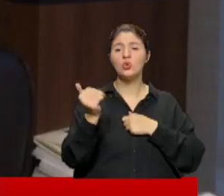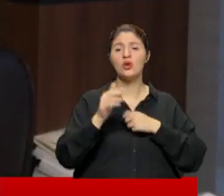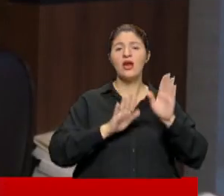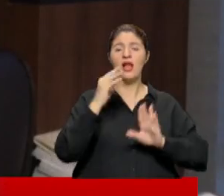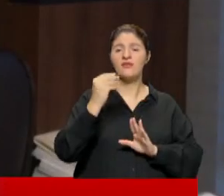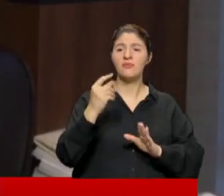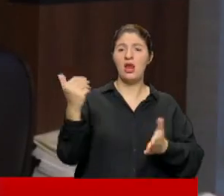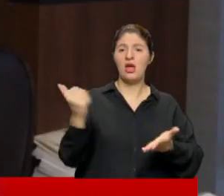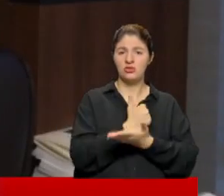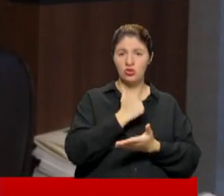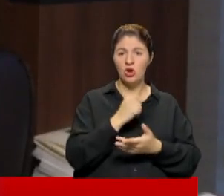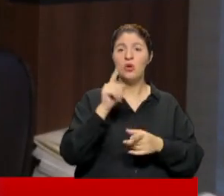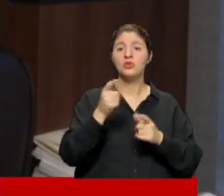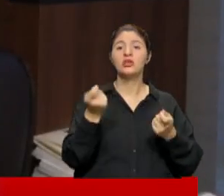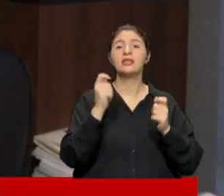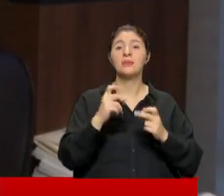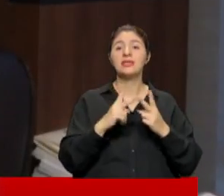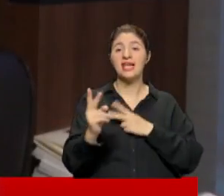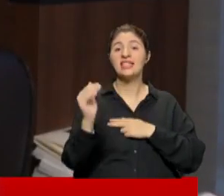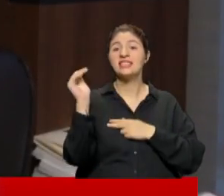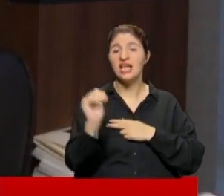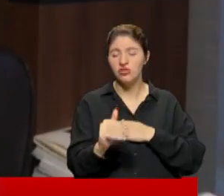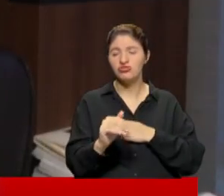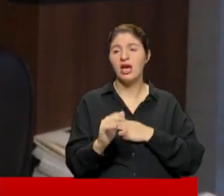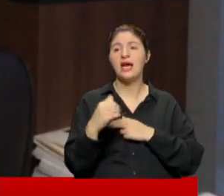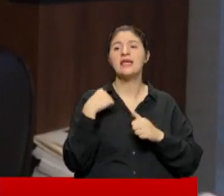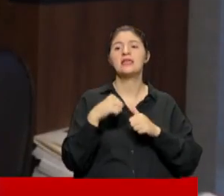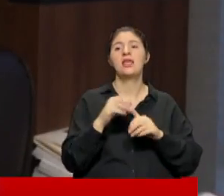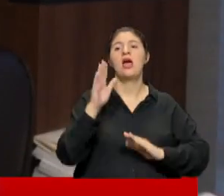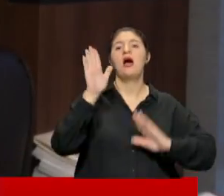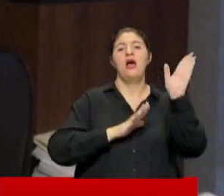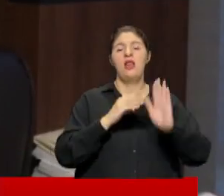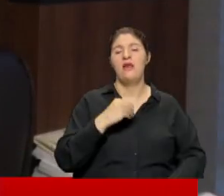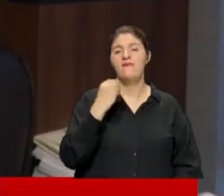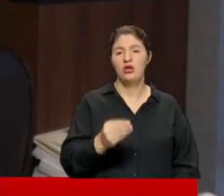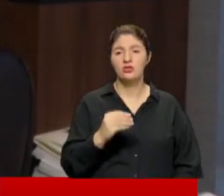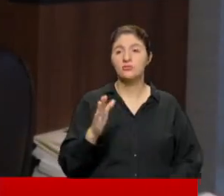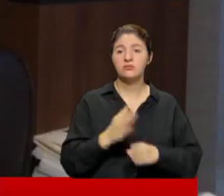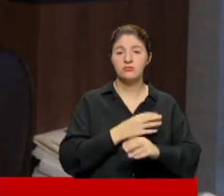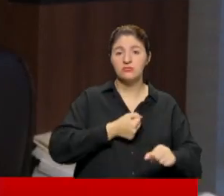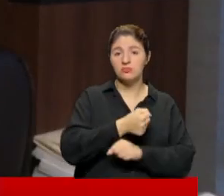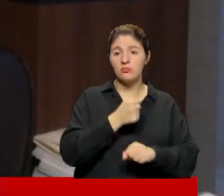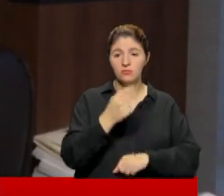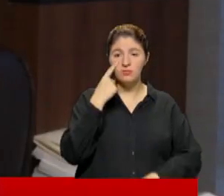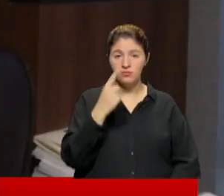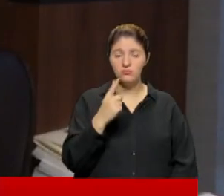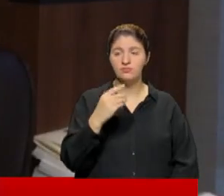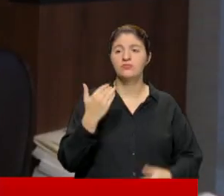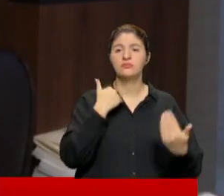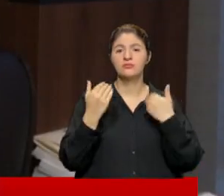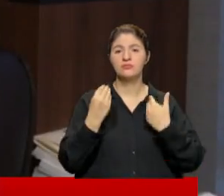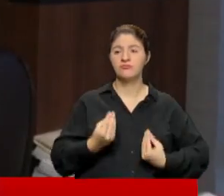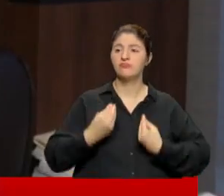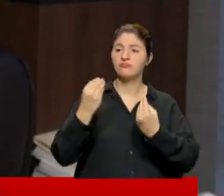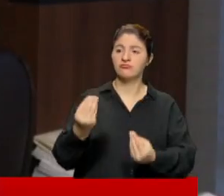kazanıyor bu işleri yapmaya sıra gelince yeniden ihale ediliyor pazarlık usulü Adrese